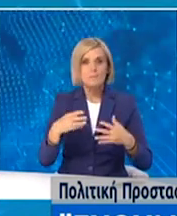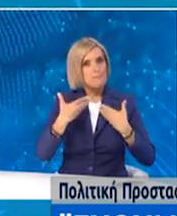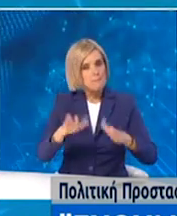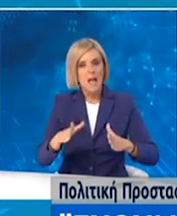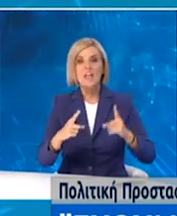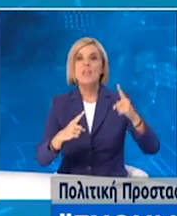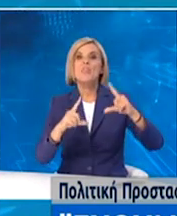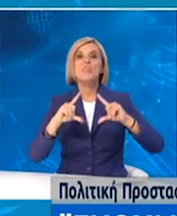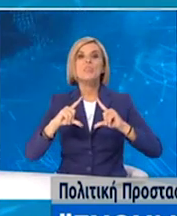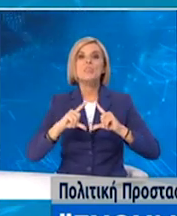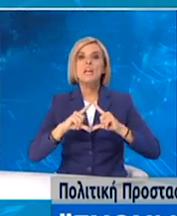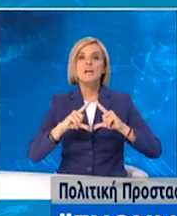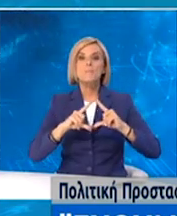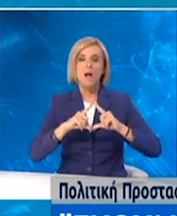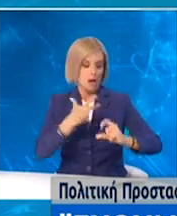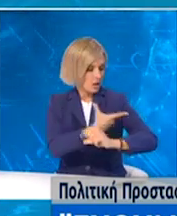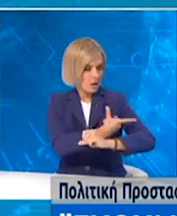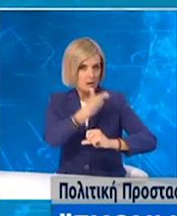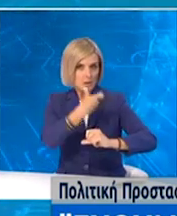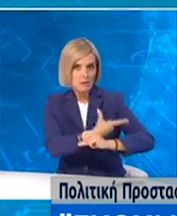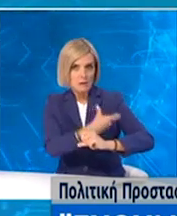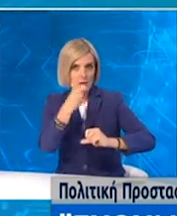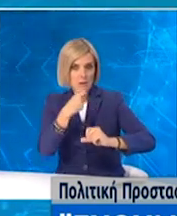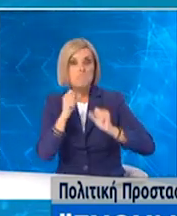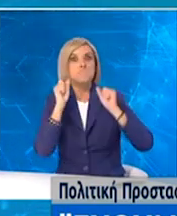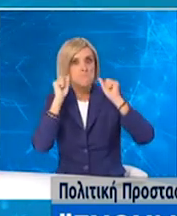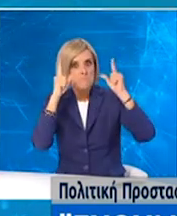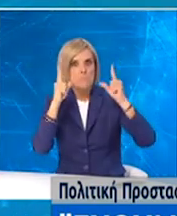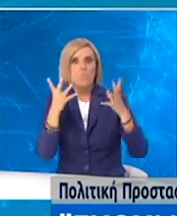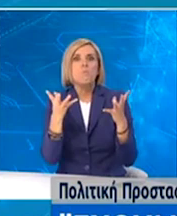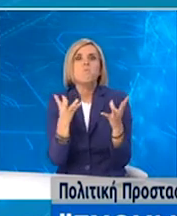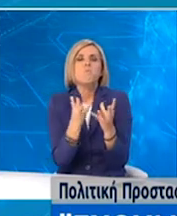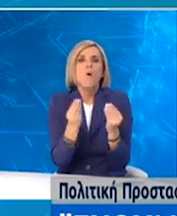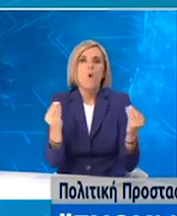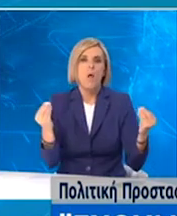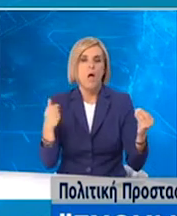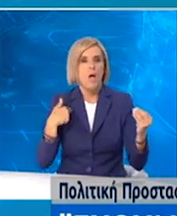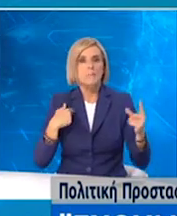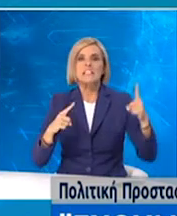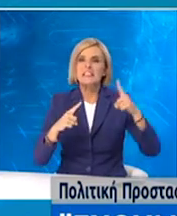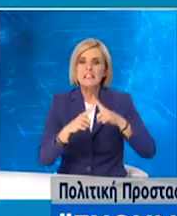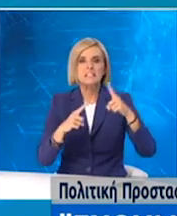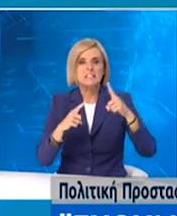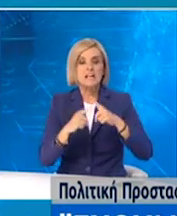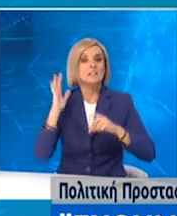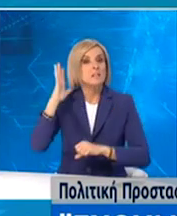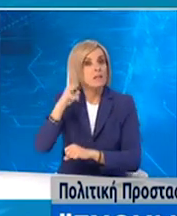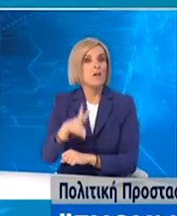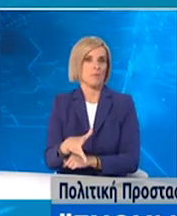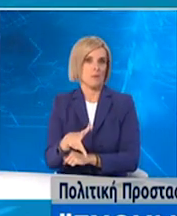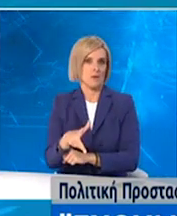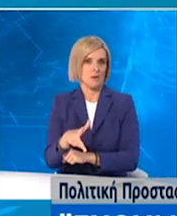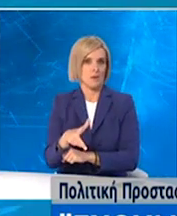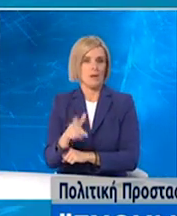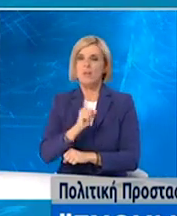και τα ποσοστά των ελέγχων που γίνονται είναι εντυπωσιακά σε σχέση με κάθε άλλη χώρα που κάνει ελέγχους, και νομίζω ότι δεν υπάρχει κάτι το